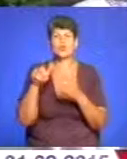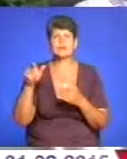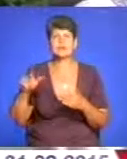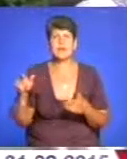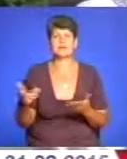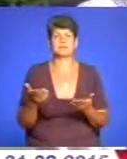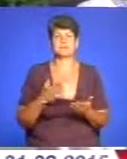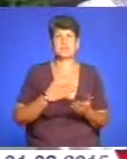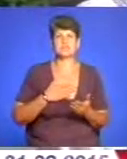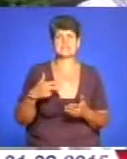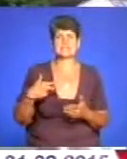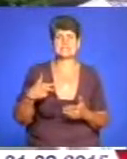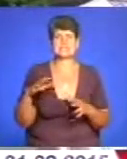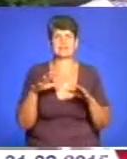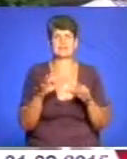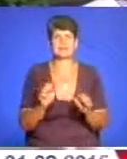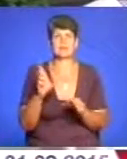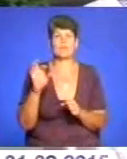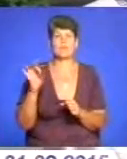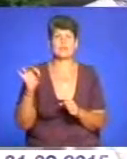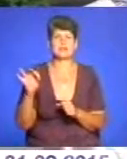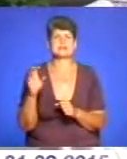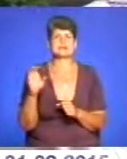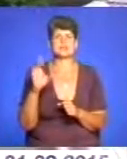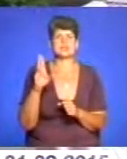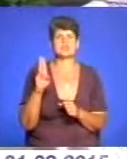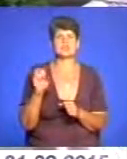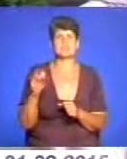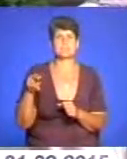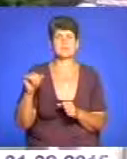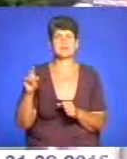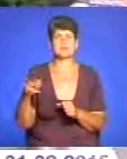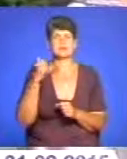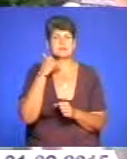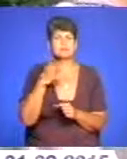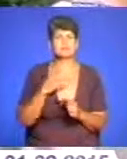нашій залішівській владі, Борис Шепітка, який мене підтримував, також дзвонив,